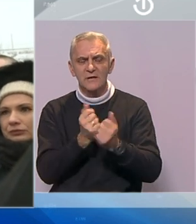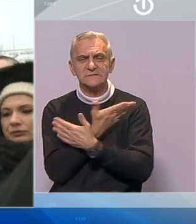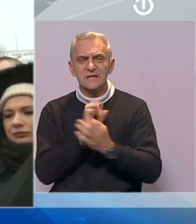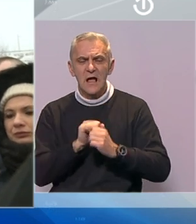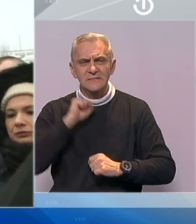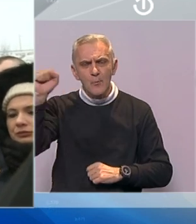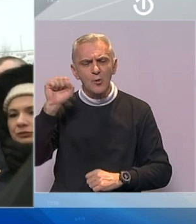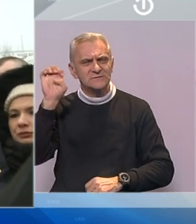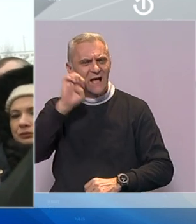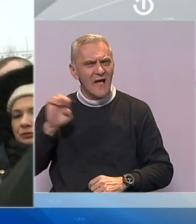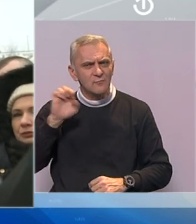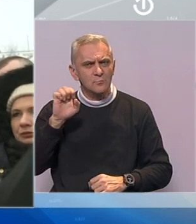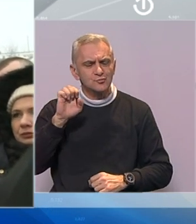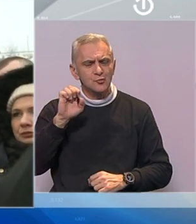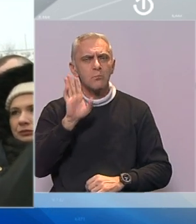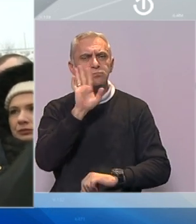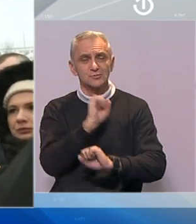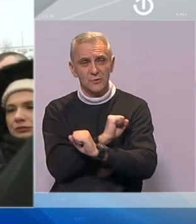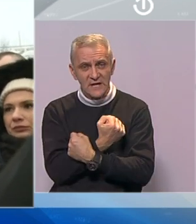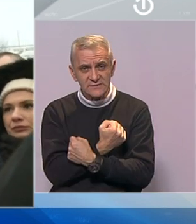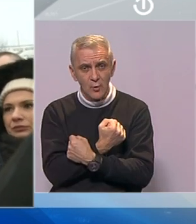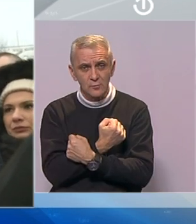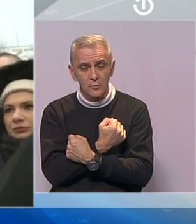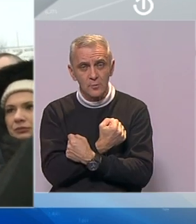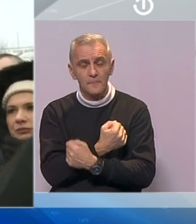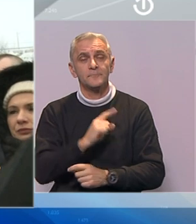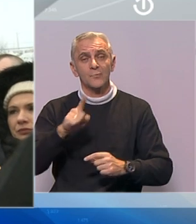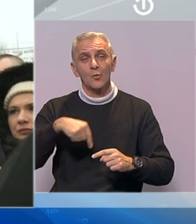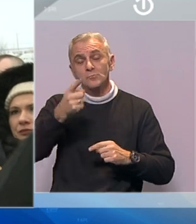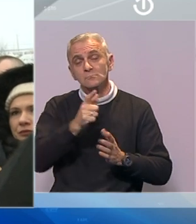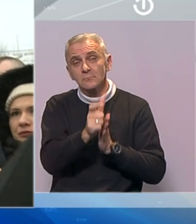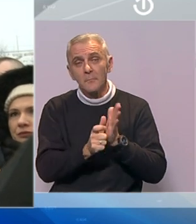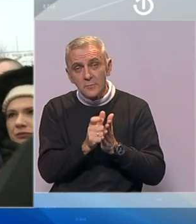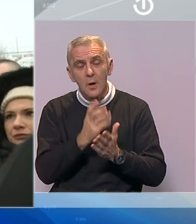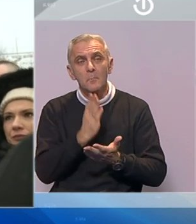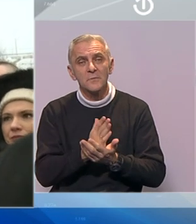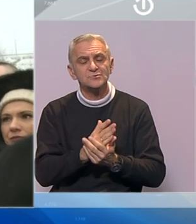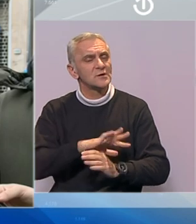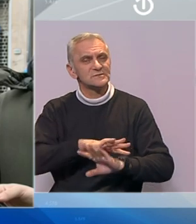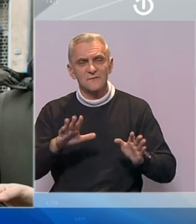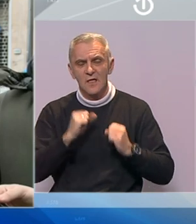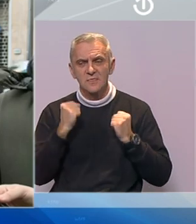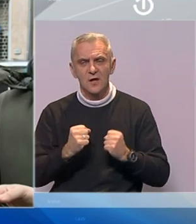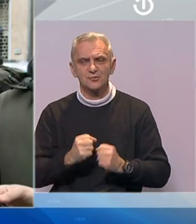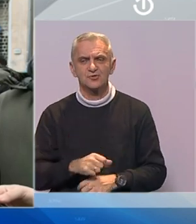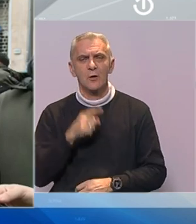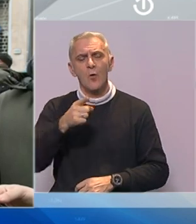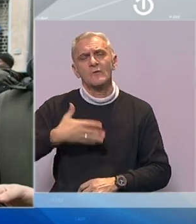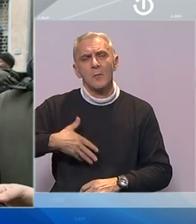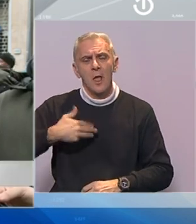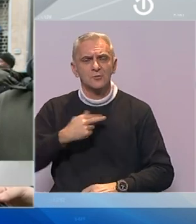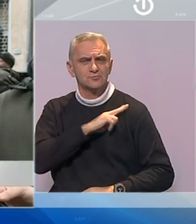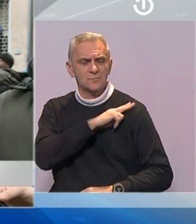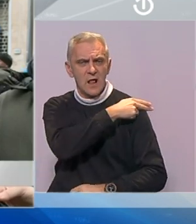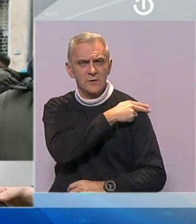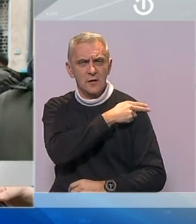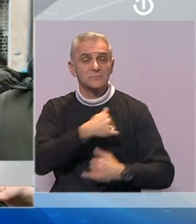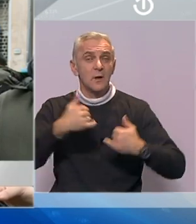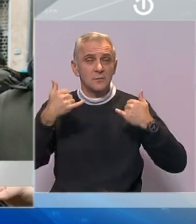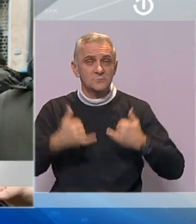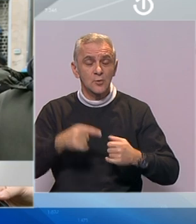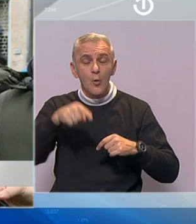demokratsku, evropsku i evroatlantsku Bosnu i Hercegovinu u narednom periodu biće sve jače. Na ovim mlađim generacijama je sad